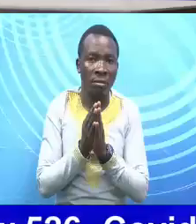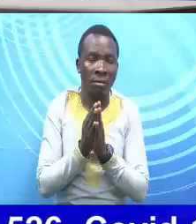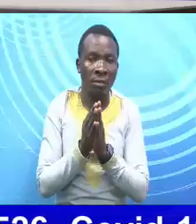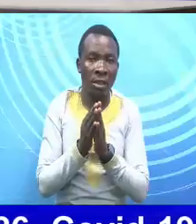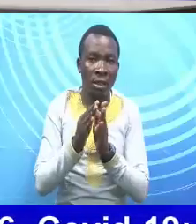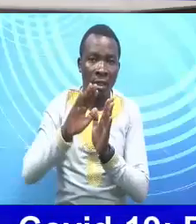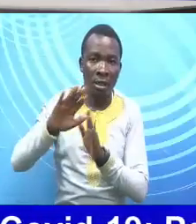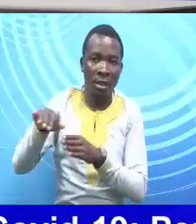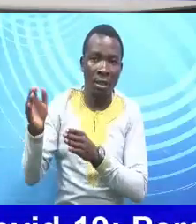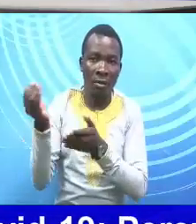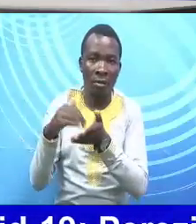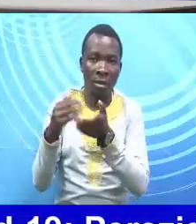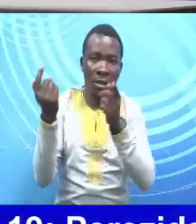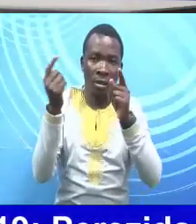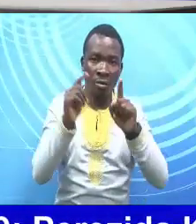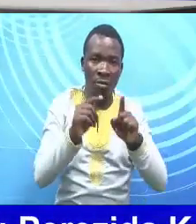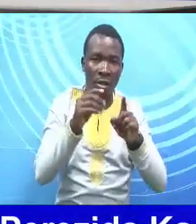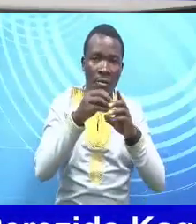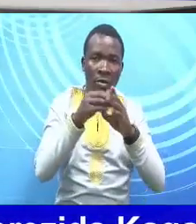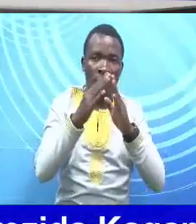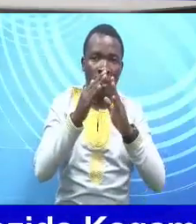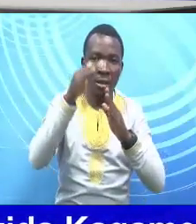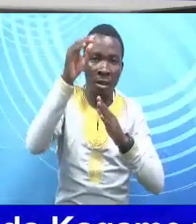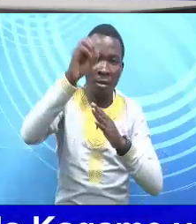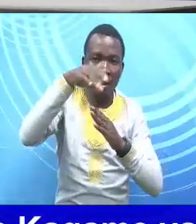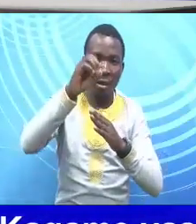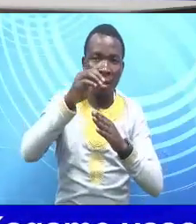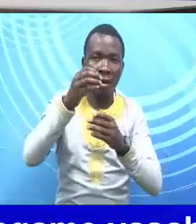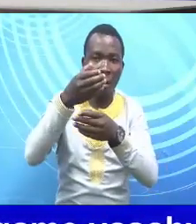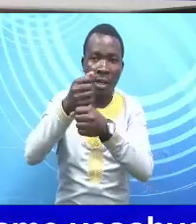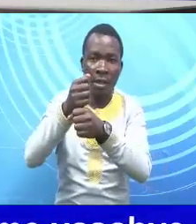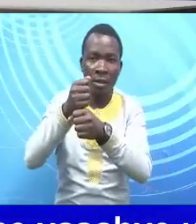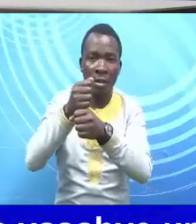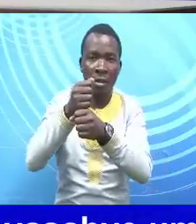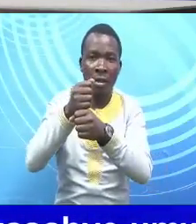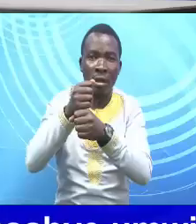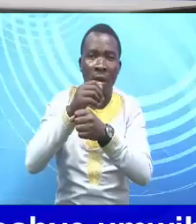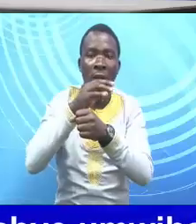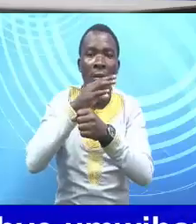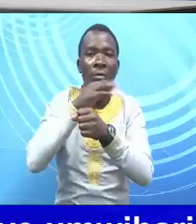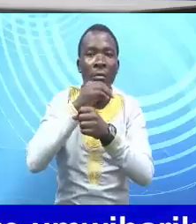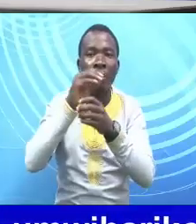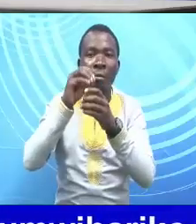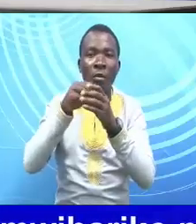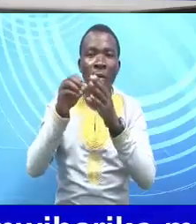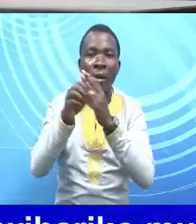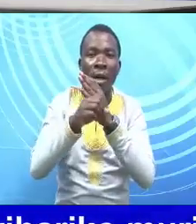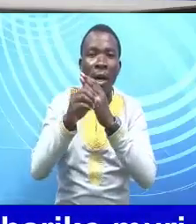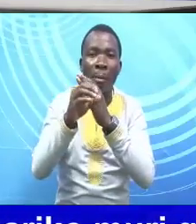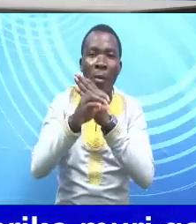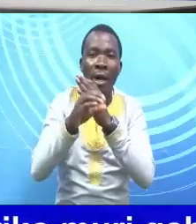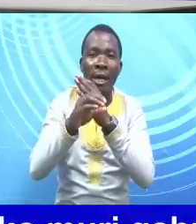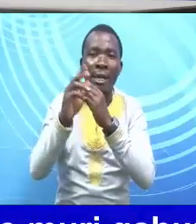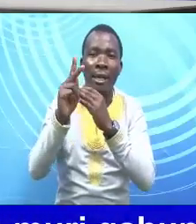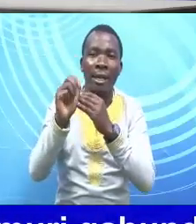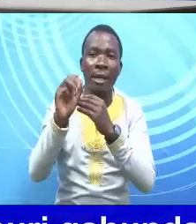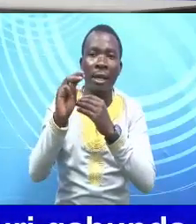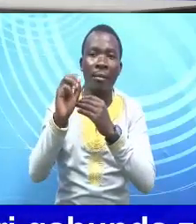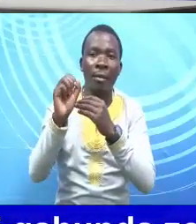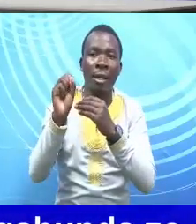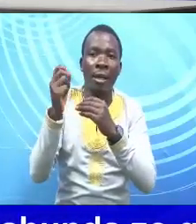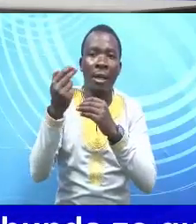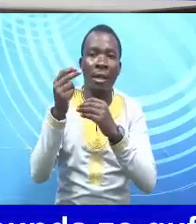Eka tugaruke mu mujyi wa Kigali aho Kicukiro musabye Yezu atuye mu mudugudu wa Kindege mu kagari ka Kamashashi aratabaza ngo